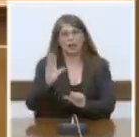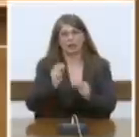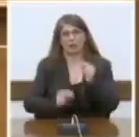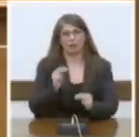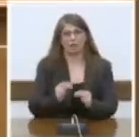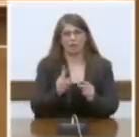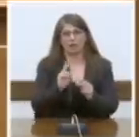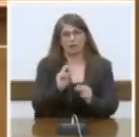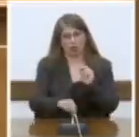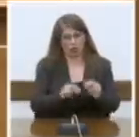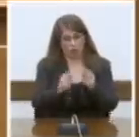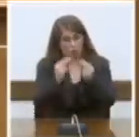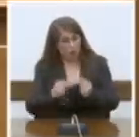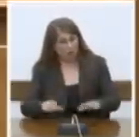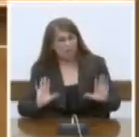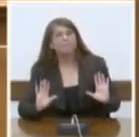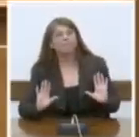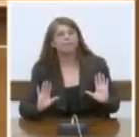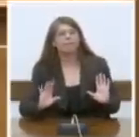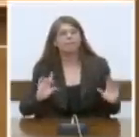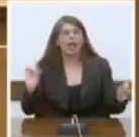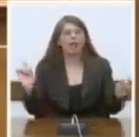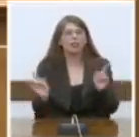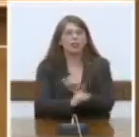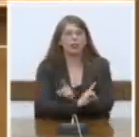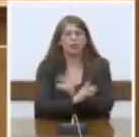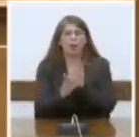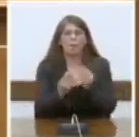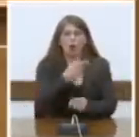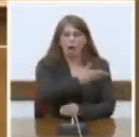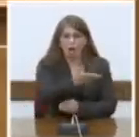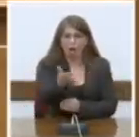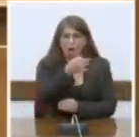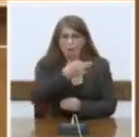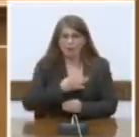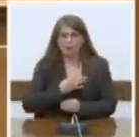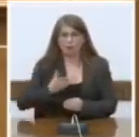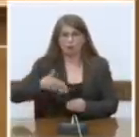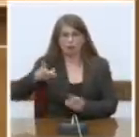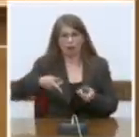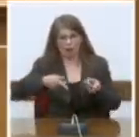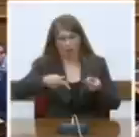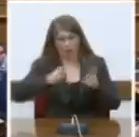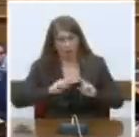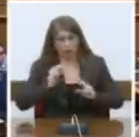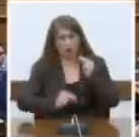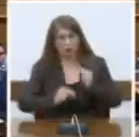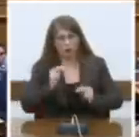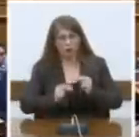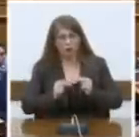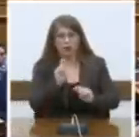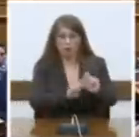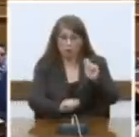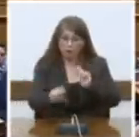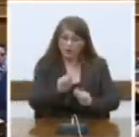το αποτέλεσμα των εκλογών. Αντιθέτως, πολλά από αυτά που είπε ο κύριος Μητσοτάκης σήμερα απαντούν σε προβλήματα τα οποία δημιουργήθηκαν,